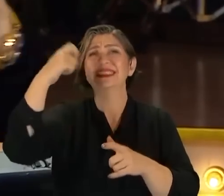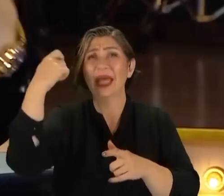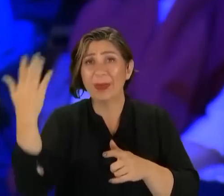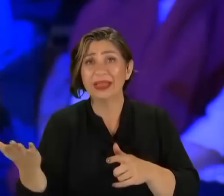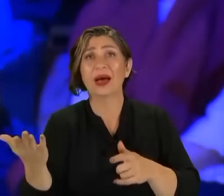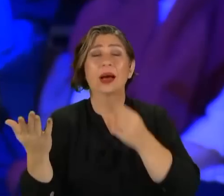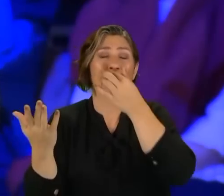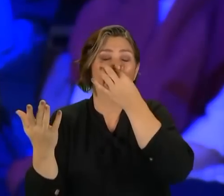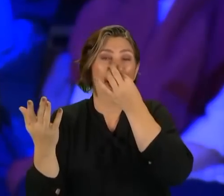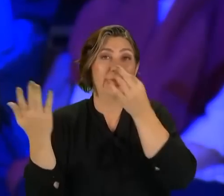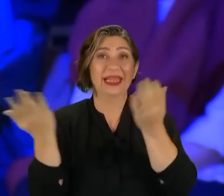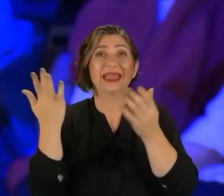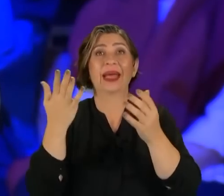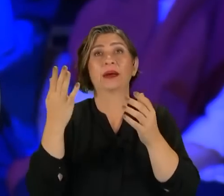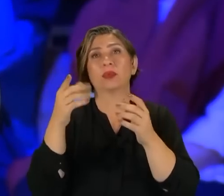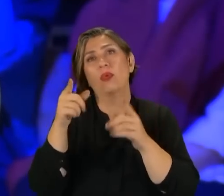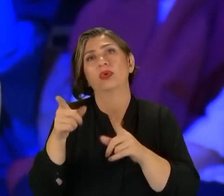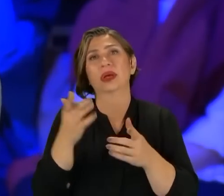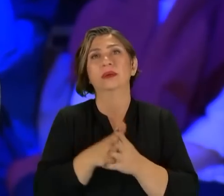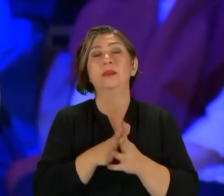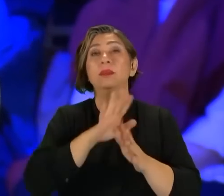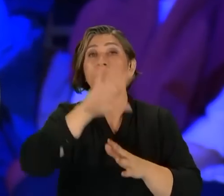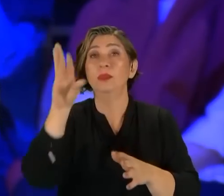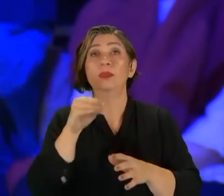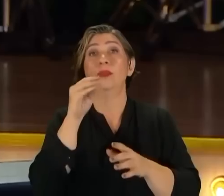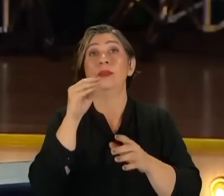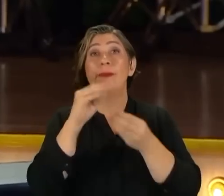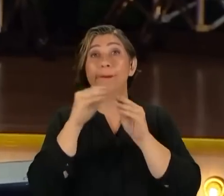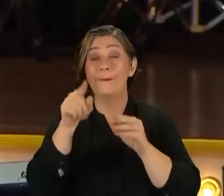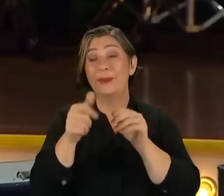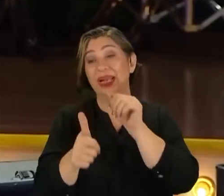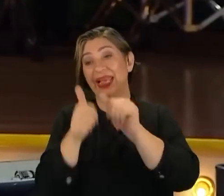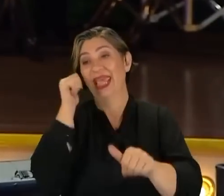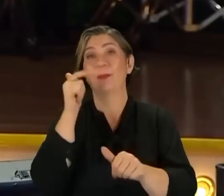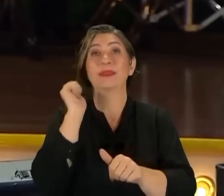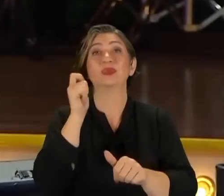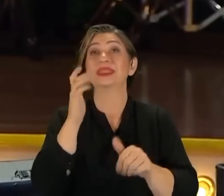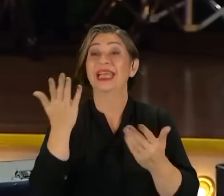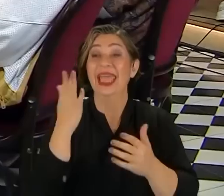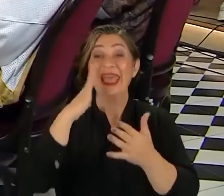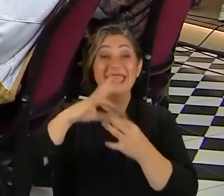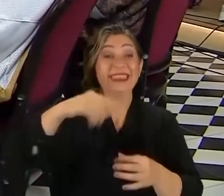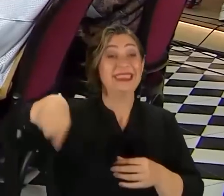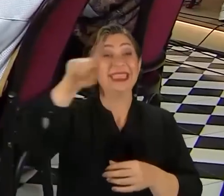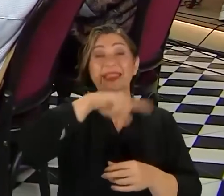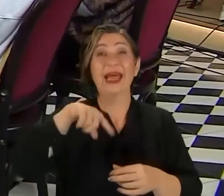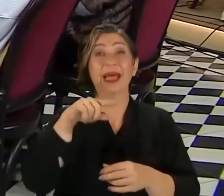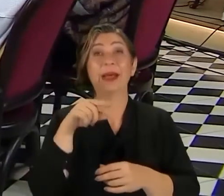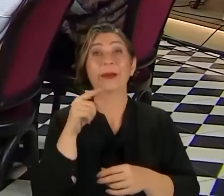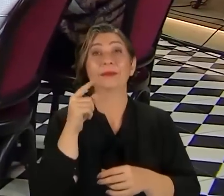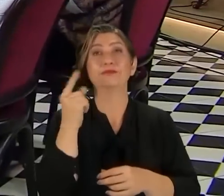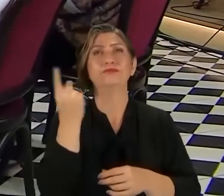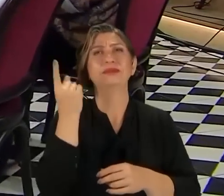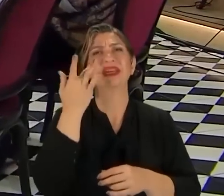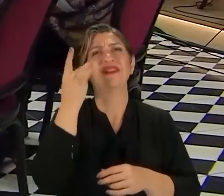sinemada, ne de audio'da. Bütün mesele bu. Ve buna geri dönülüyor mecburen. Çünkü insanlar bir şey